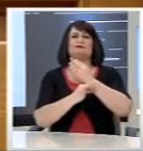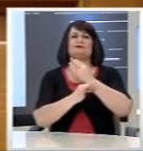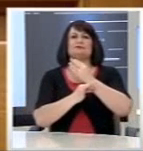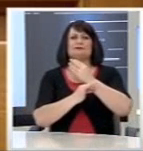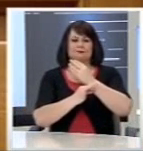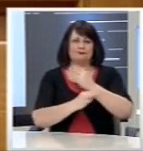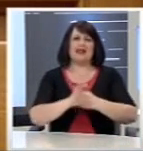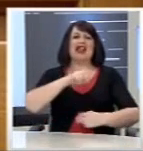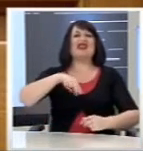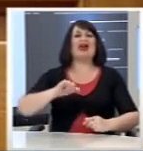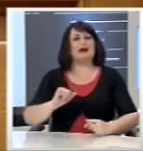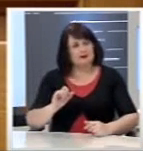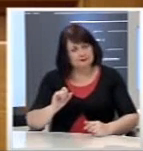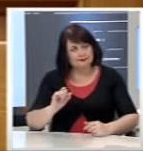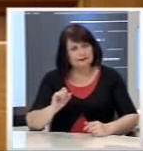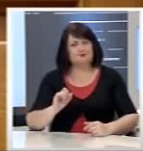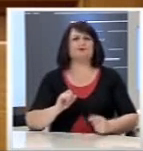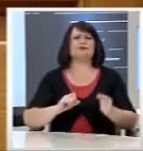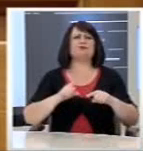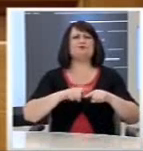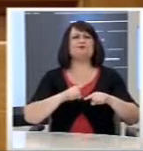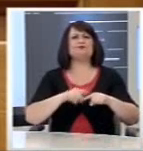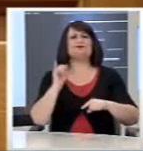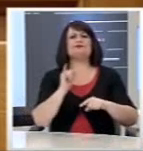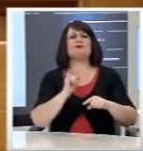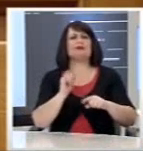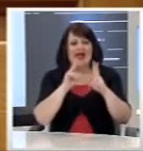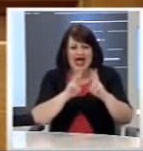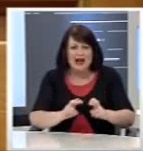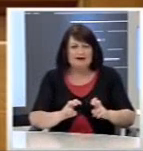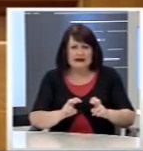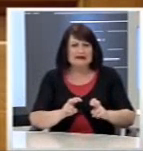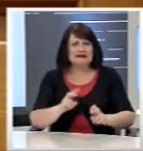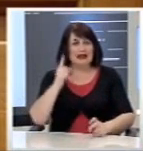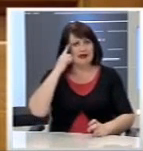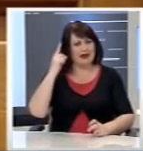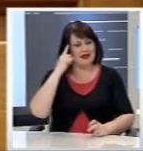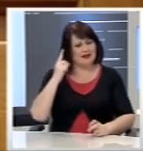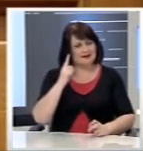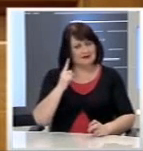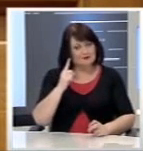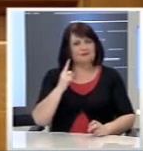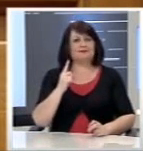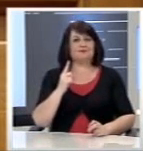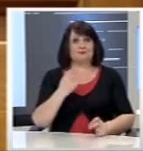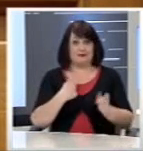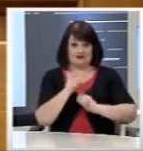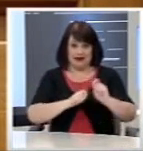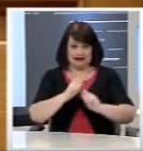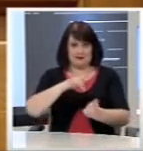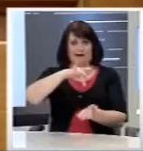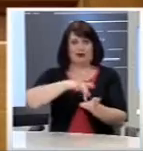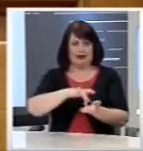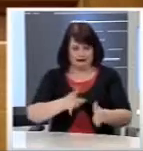ΕΛΙΔΕΚ, το Ελληνικό Ίδρυμα Έρευνας και Καινοτομίας που εμείς ιδρύσαμε. Για πρώτη φορά λοιπόν στη